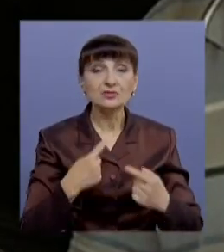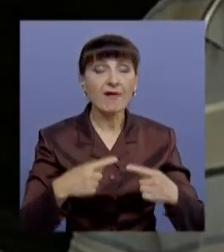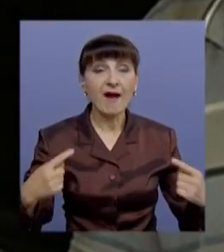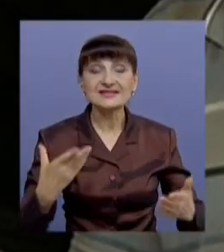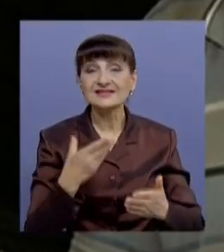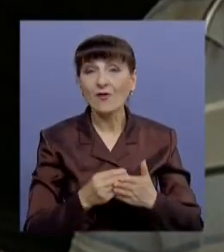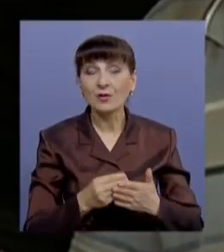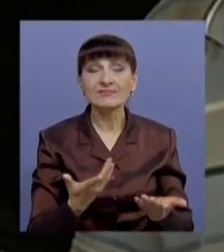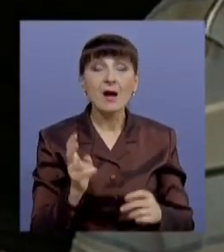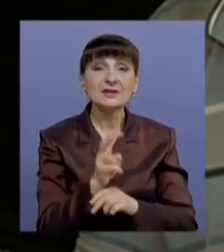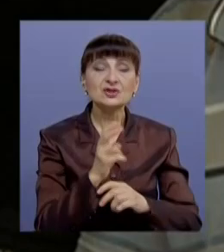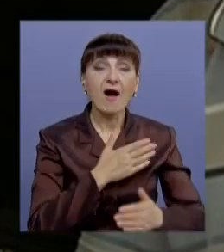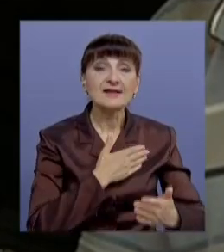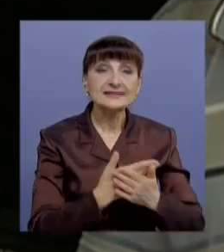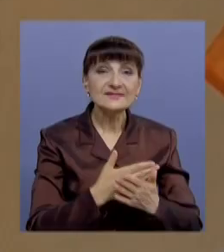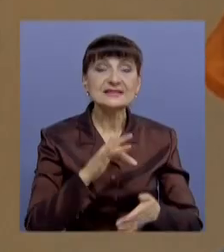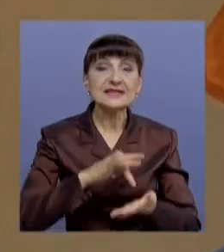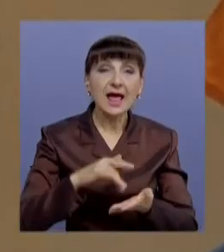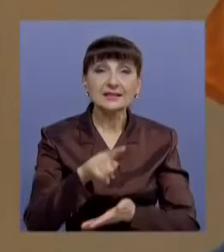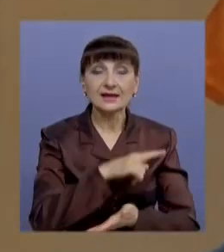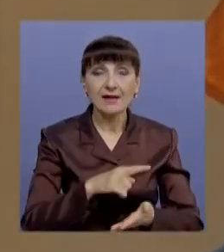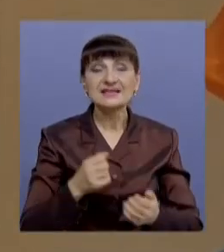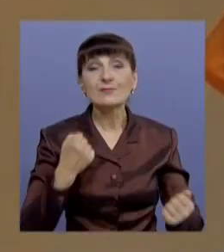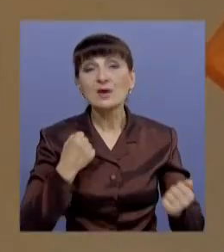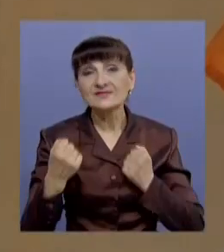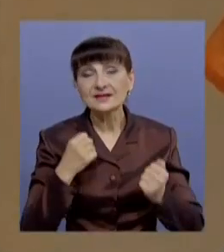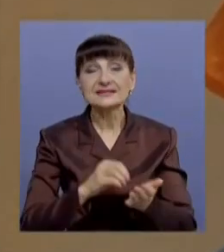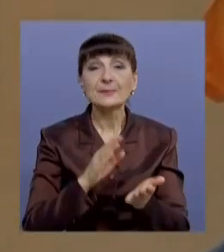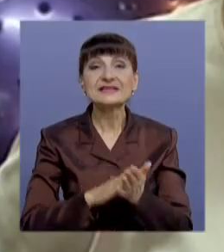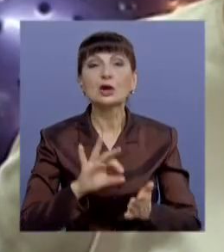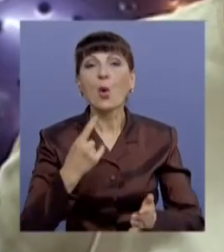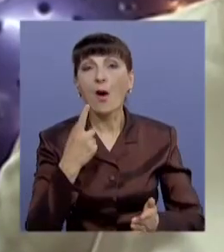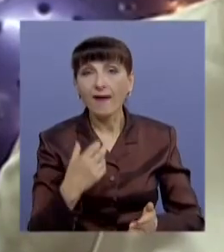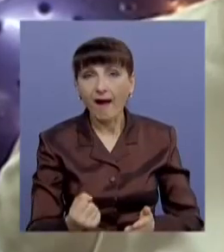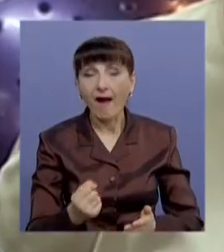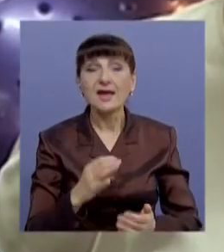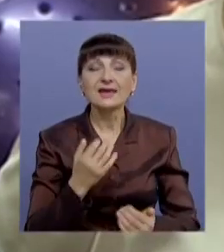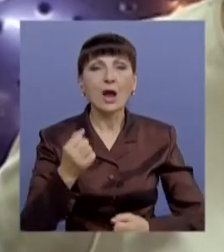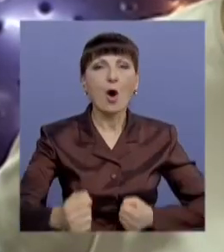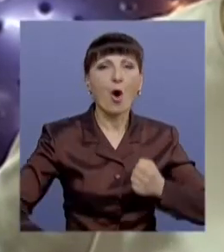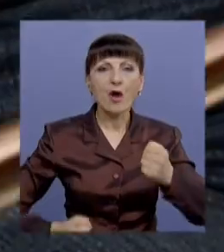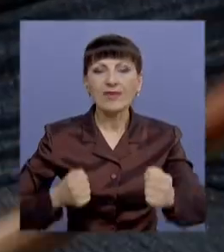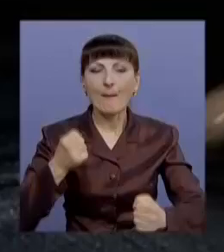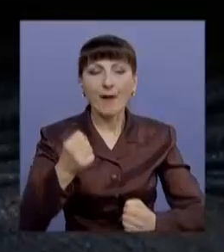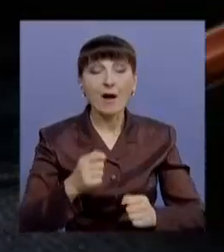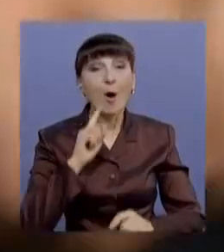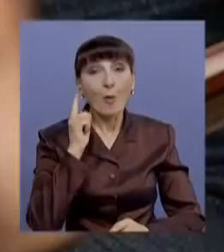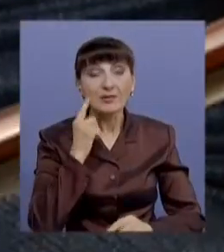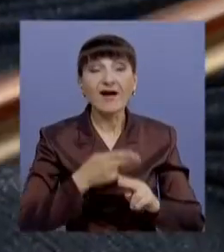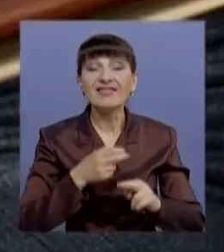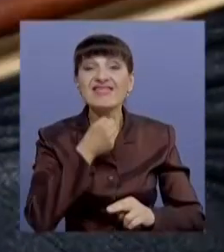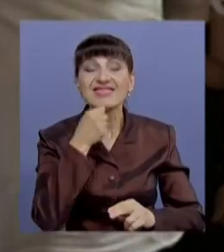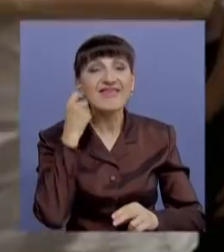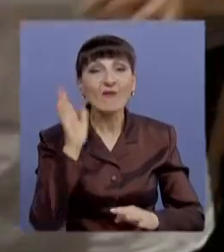досуг посещением центров активного долголетия, спортивных залов, записаться на йогу, айкуне или скандинавскую ходьбу. Молодость – это не возраст,